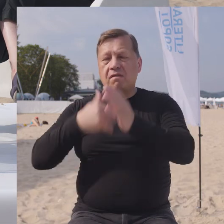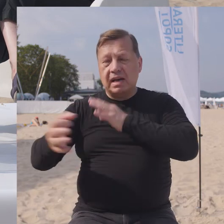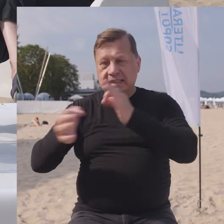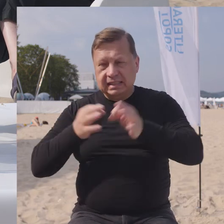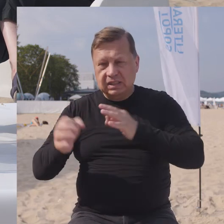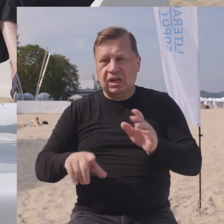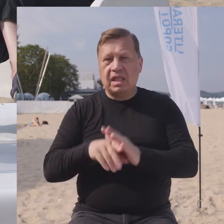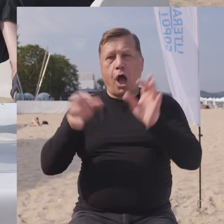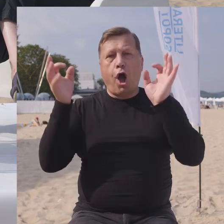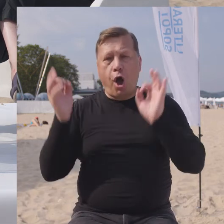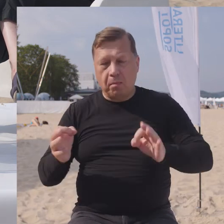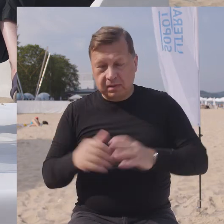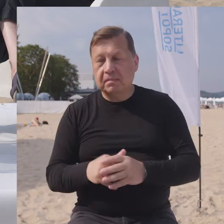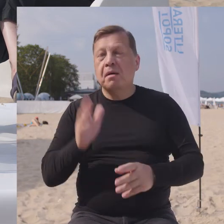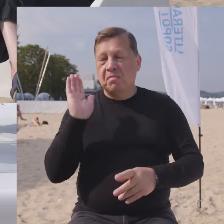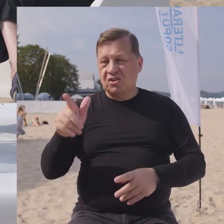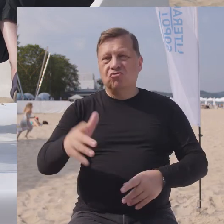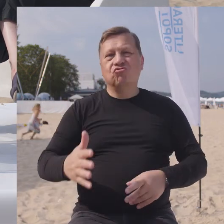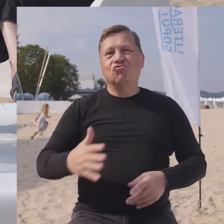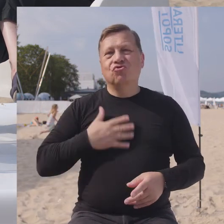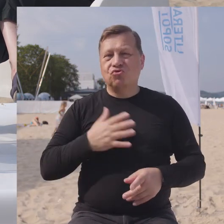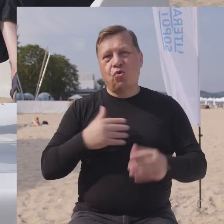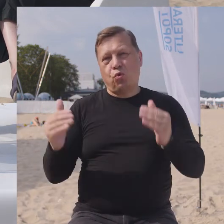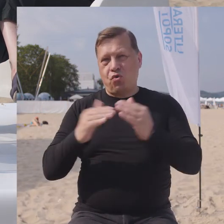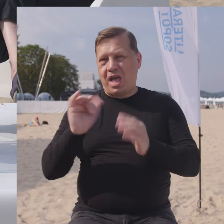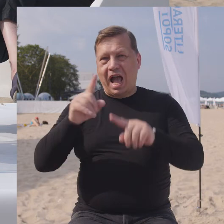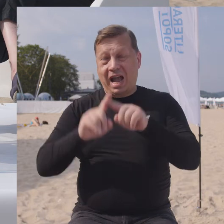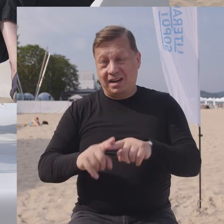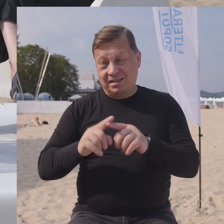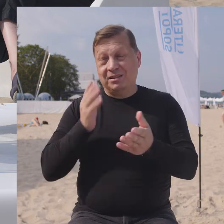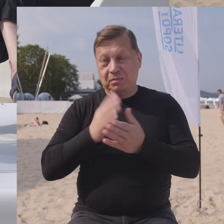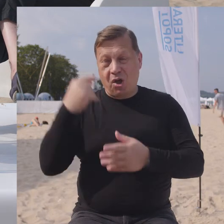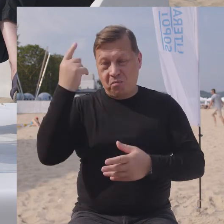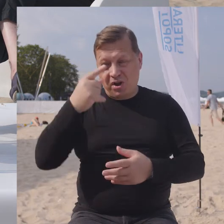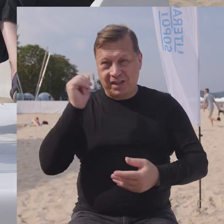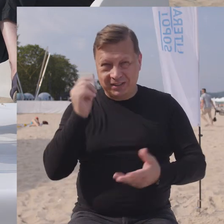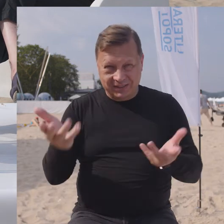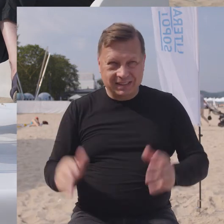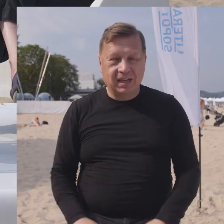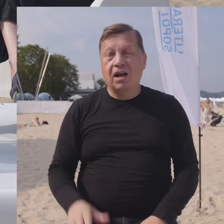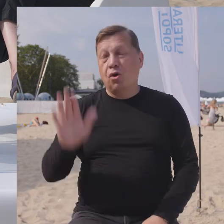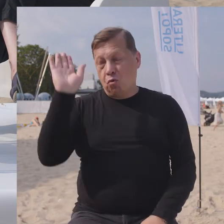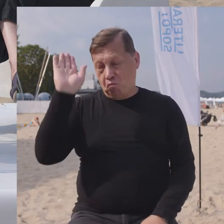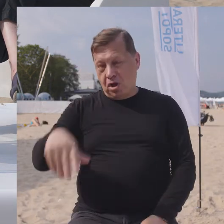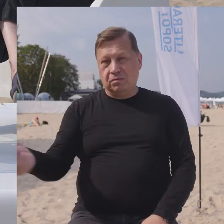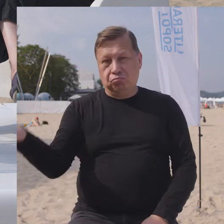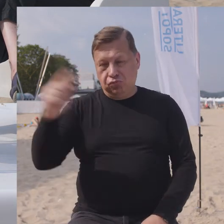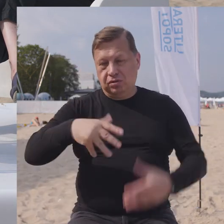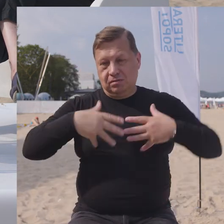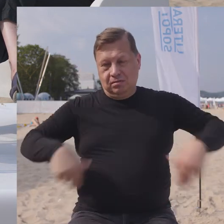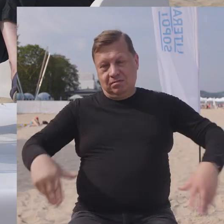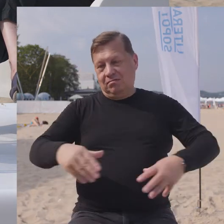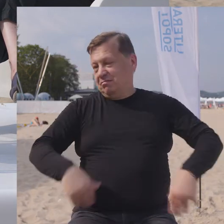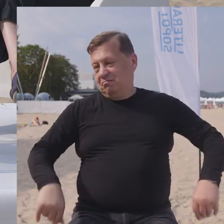Sturisem. Poczujemy się trochę jak w Grecji przy okazji pogody, tak myślę, więc można przyjść też w strojach plażowych. My się nie obrażamy,